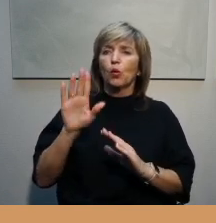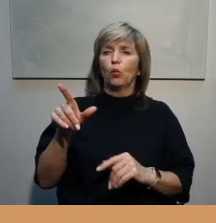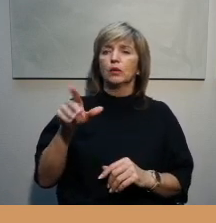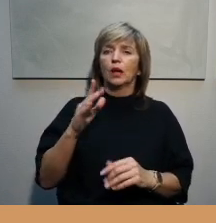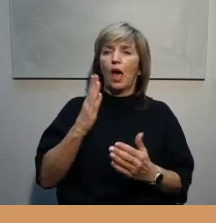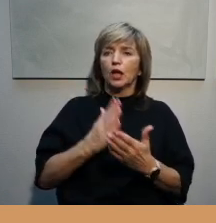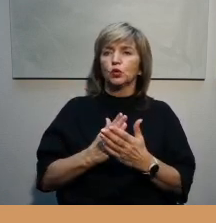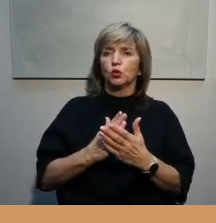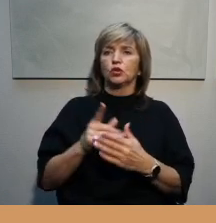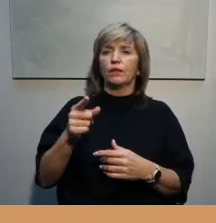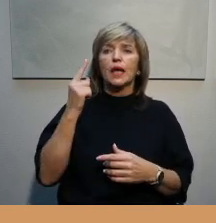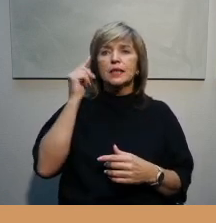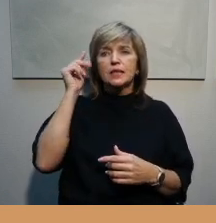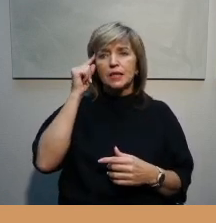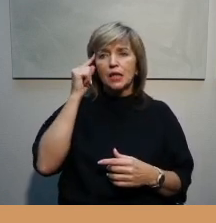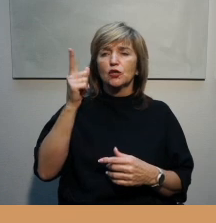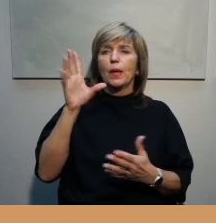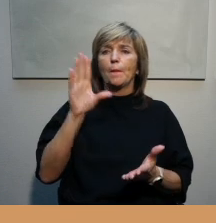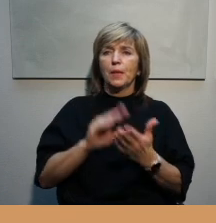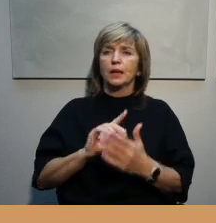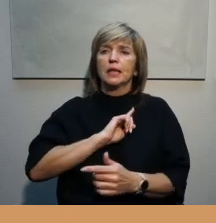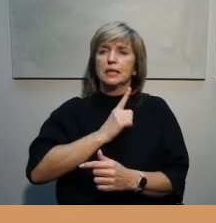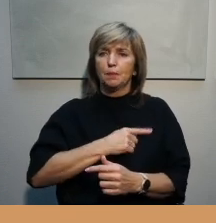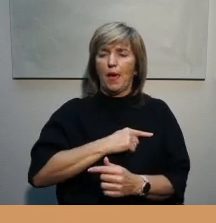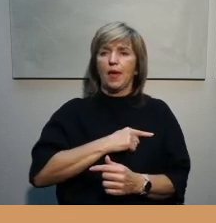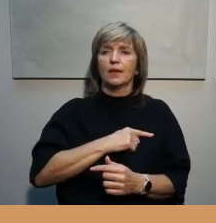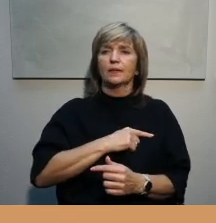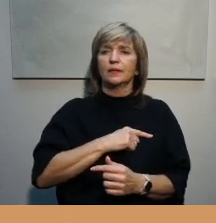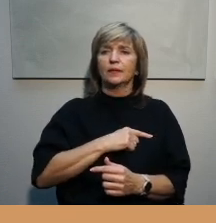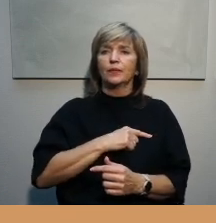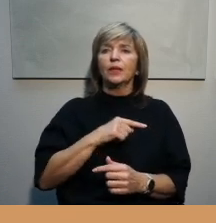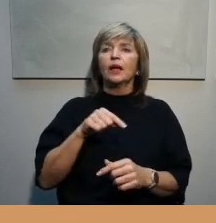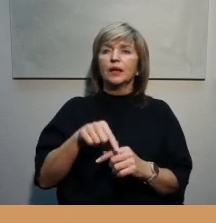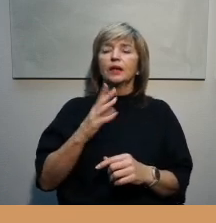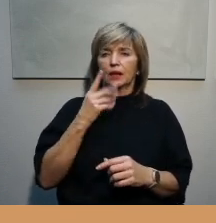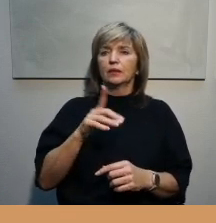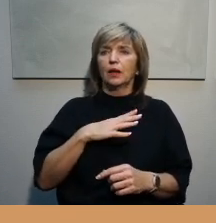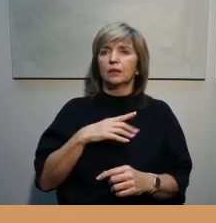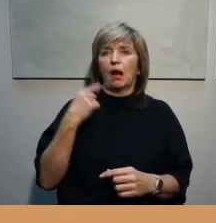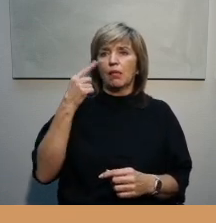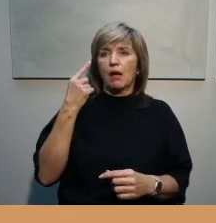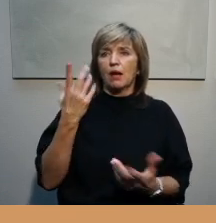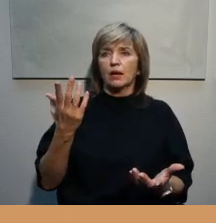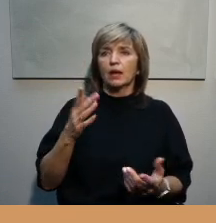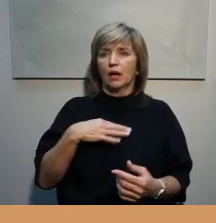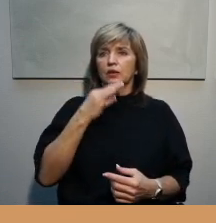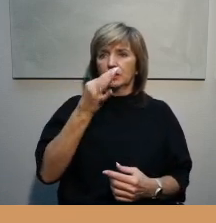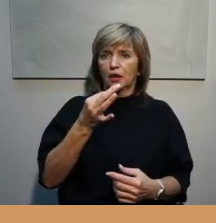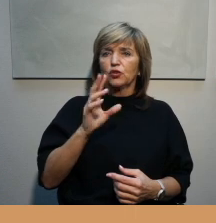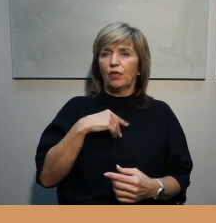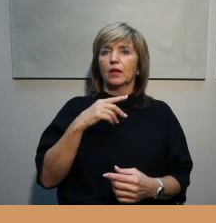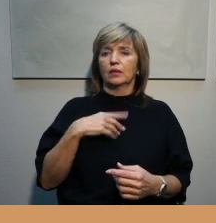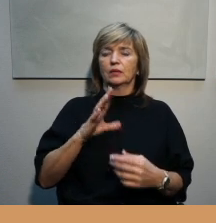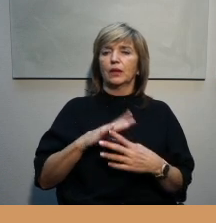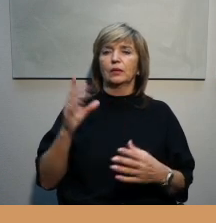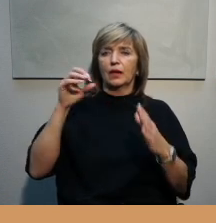šobrīd esošajām viņa zināšanām, viņa pieredzi viņš spēj, tad gan ir traki. Tad es teikšu, ka ir jāmet